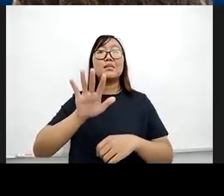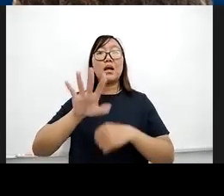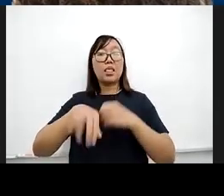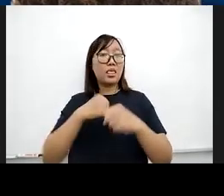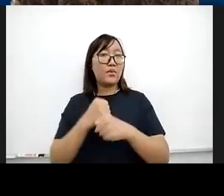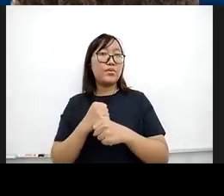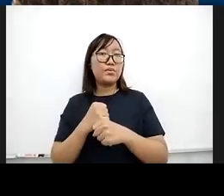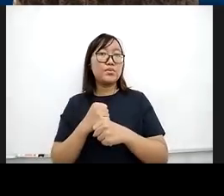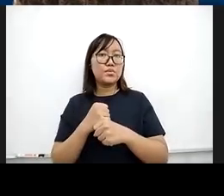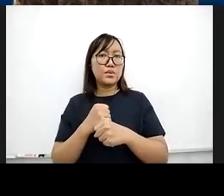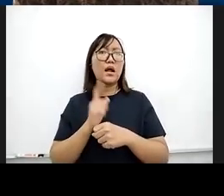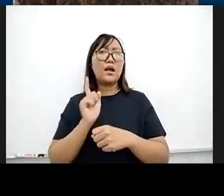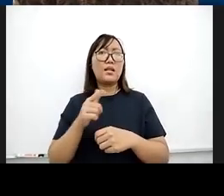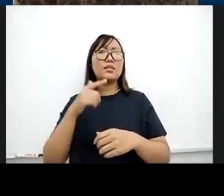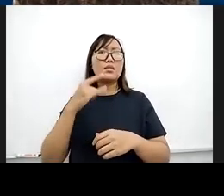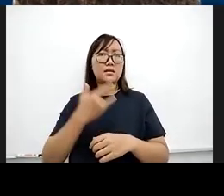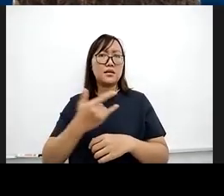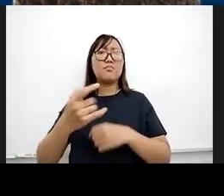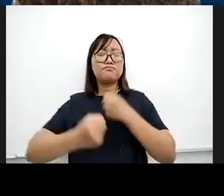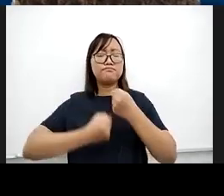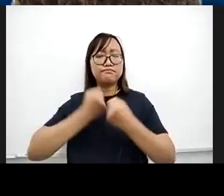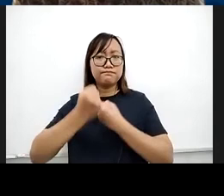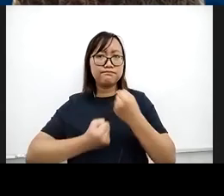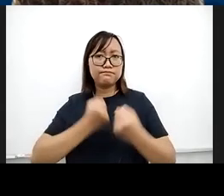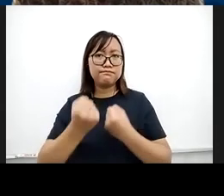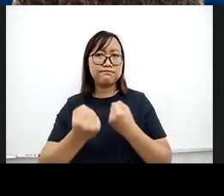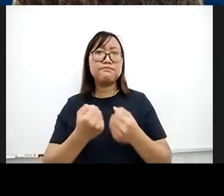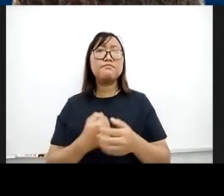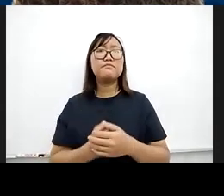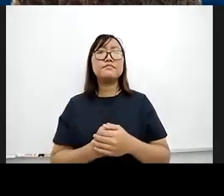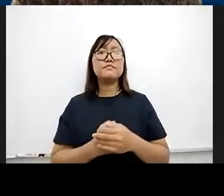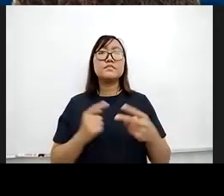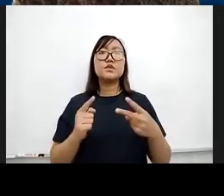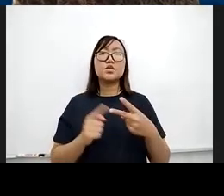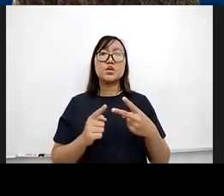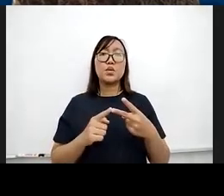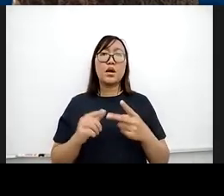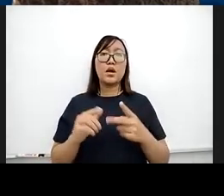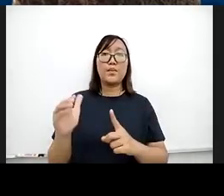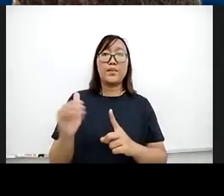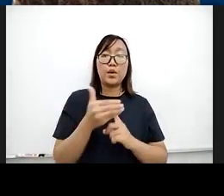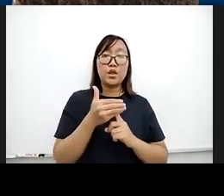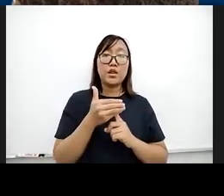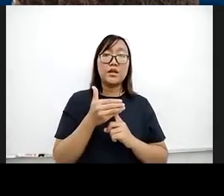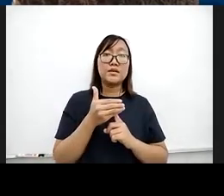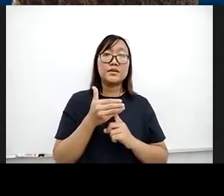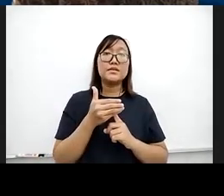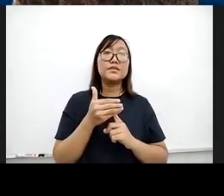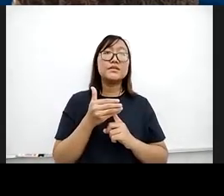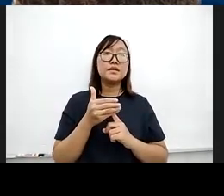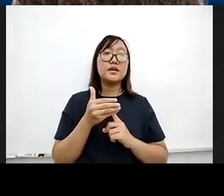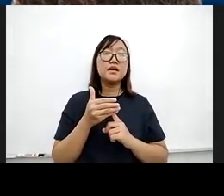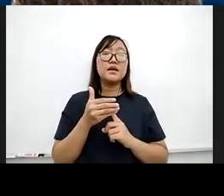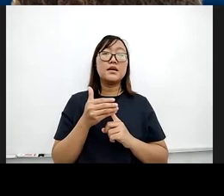mengembangkan sikan nya Kemudian yang kedua adalah protect ini singkatannya